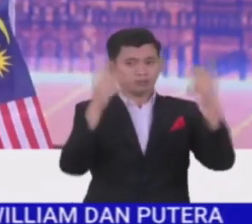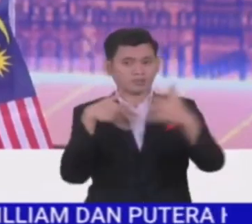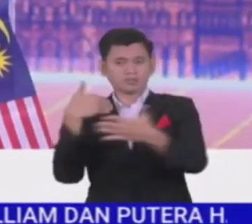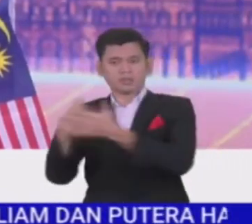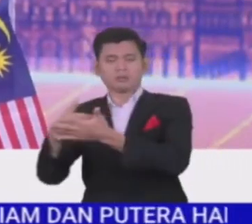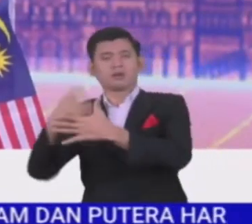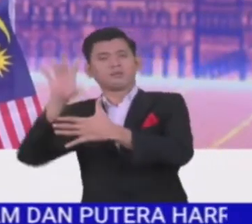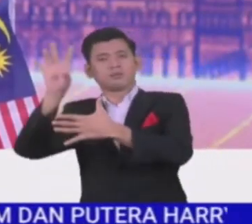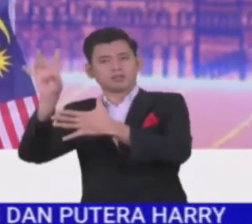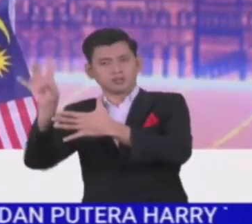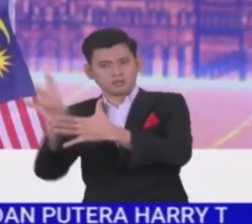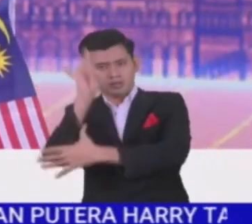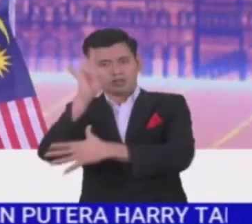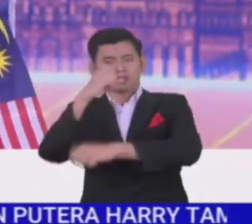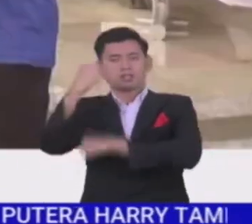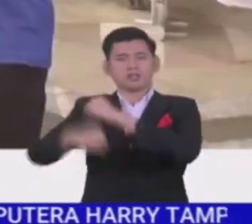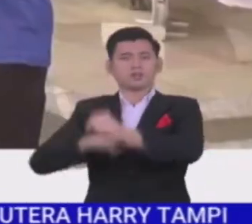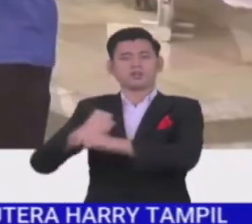Julai tahun depan.